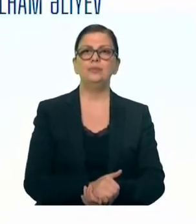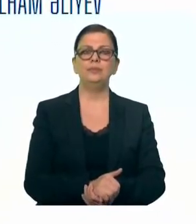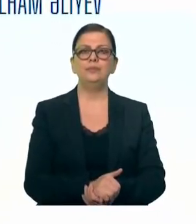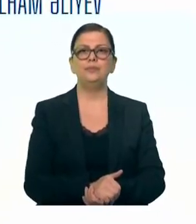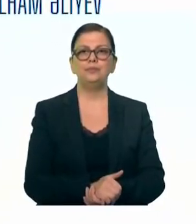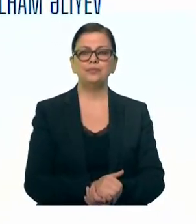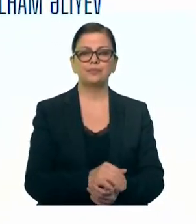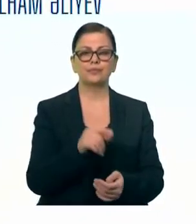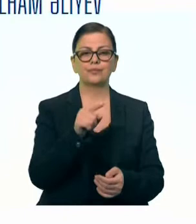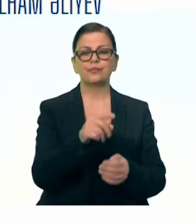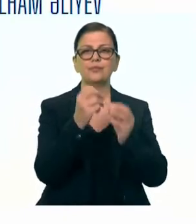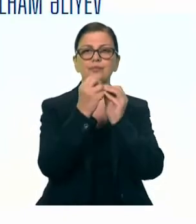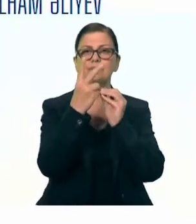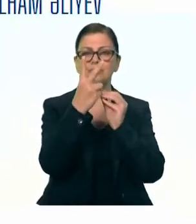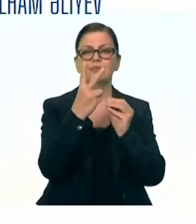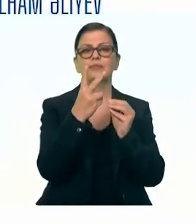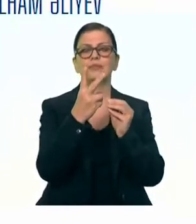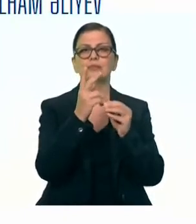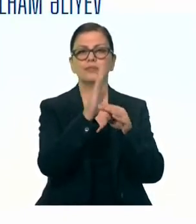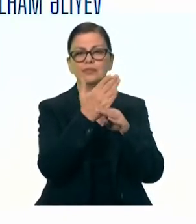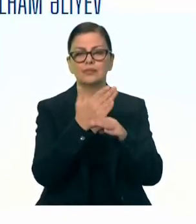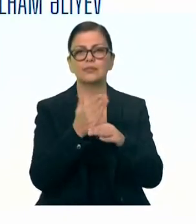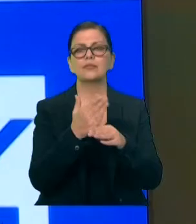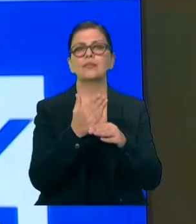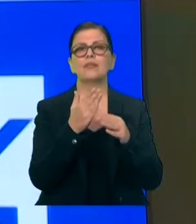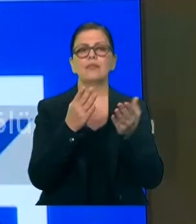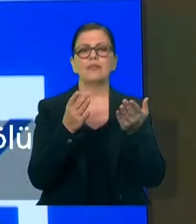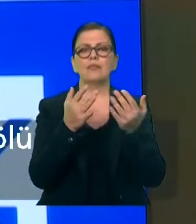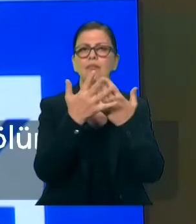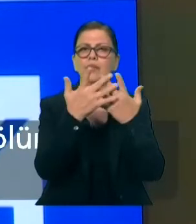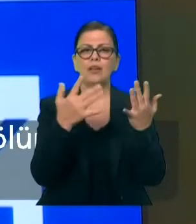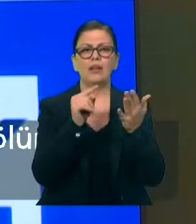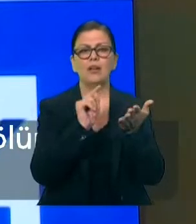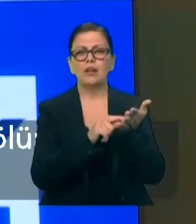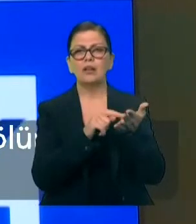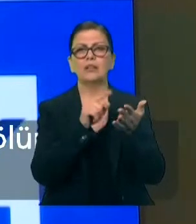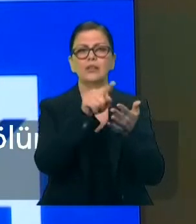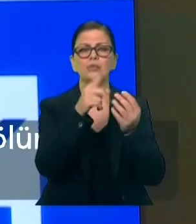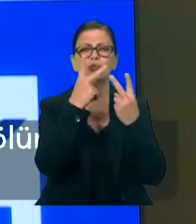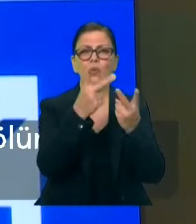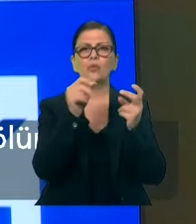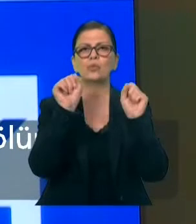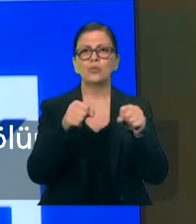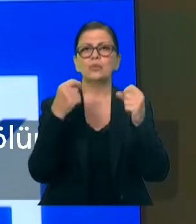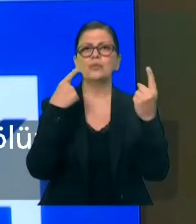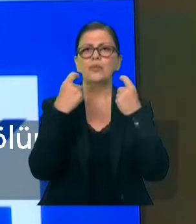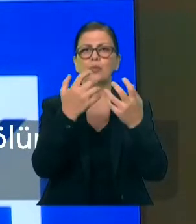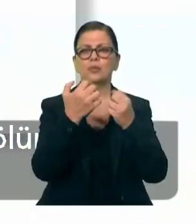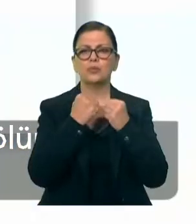Sayt 12 bölmə və 4000 səhifədən ibarətdir. Sayta daxil olan istifadəçilər vətən müharibəsi ilə bağlı məlumatlar əldə